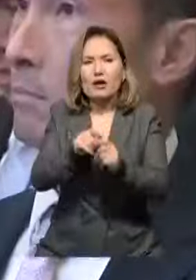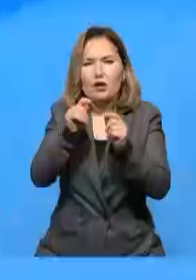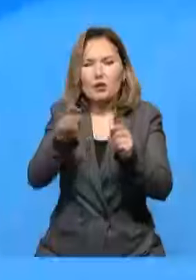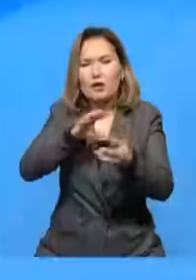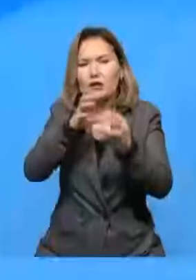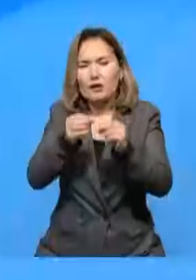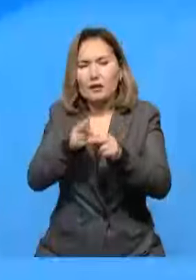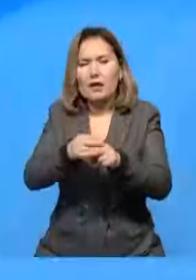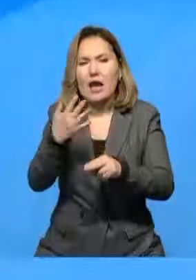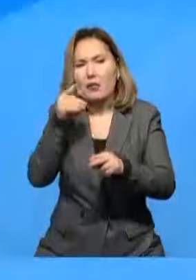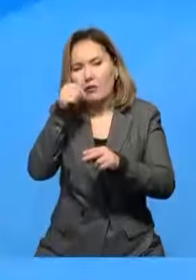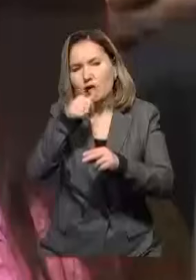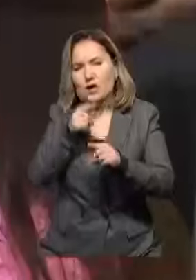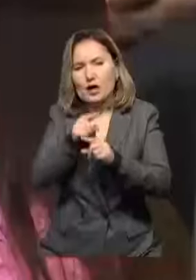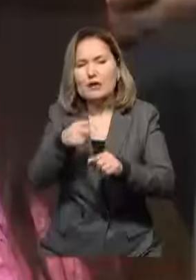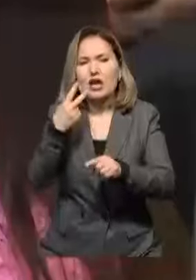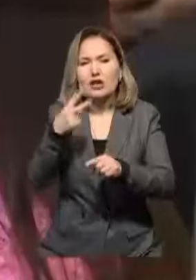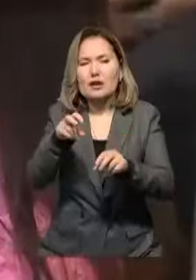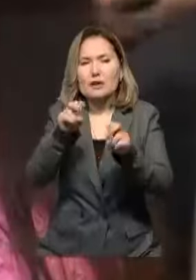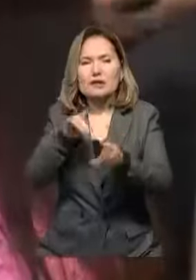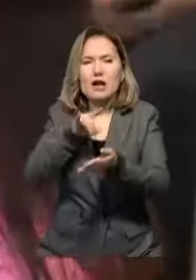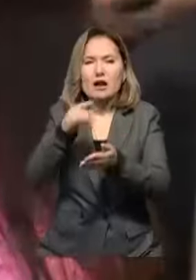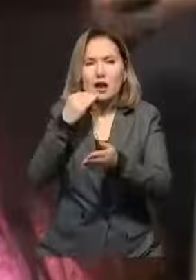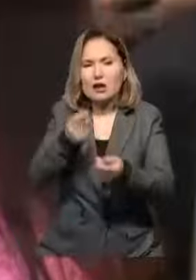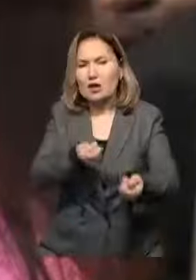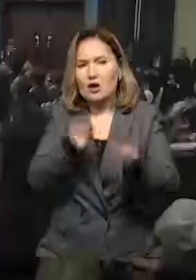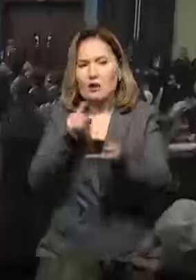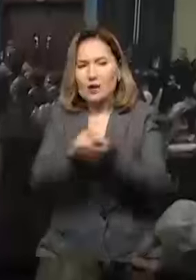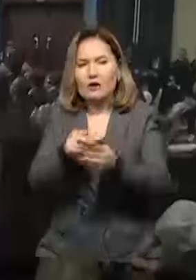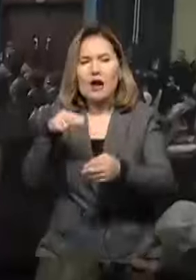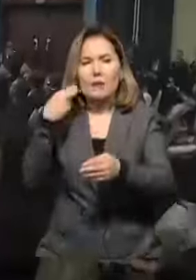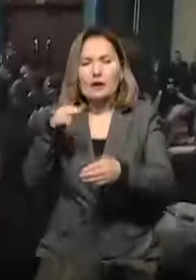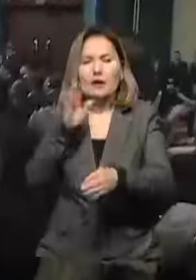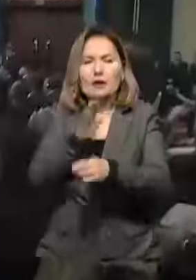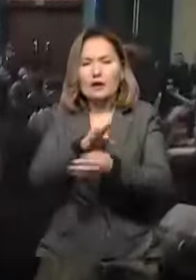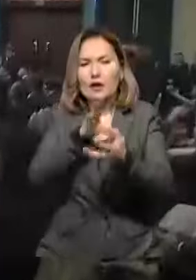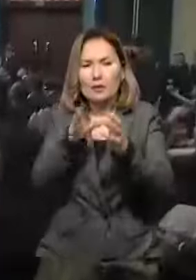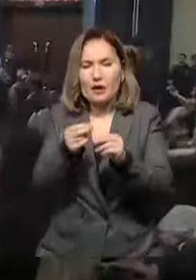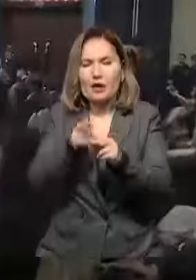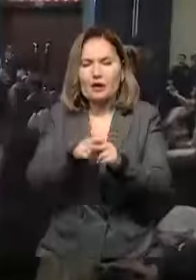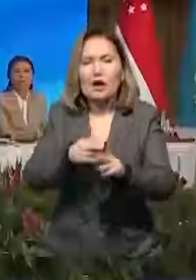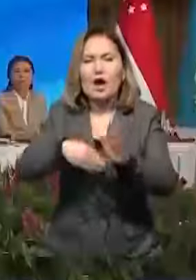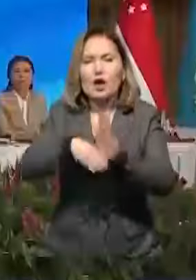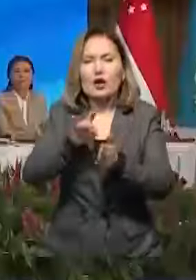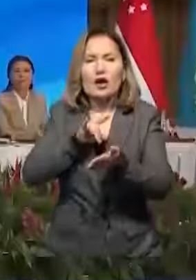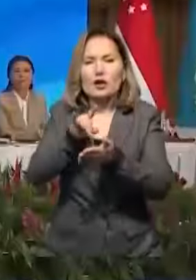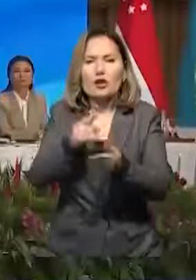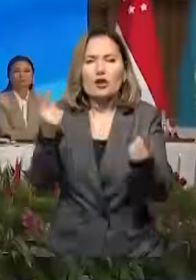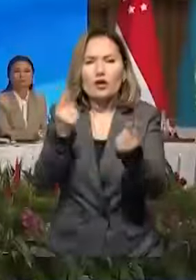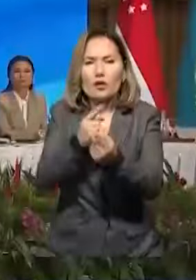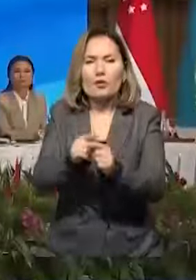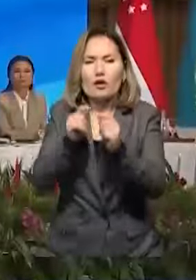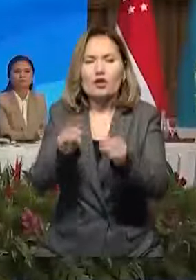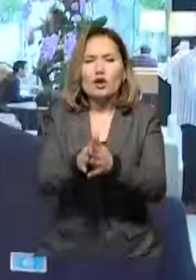алды. Енді олар 5 жыл ішінде кем дегенде 20 заманауи ұшағы келу керек. Президент бұл бастаманы қолдап, екі өңір арасындағы әуе қатынасын жандандырады